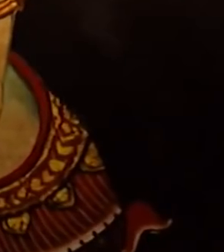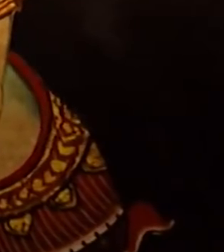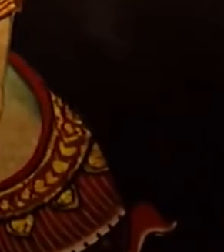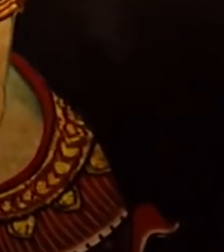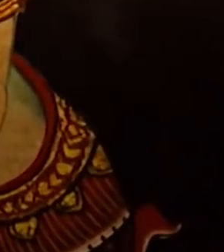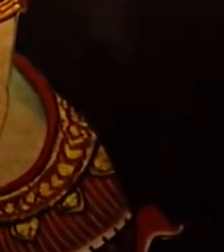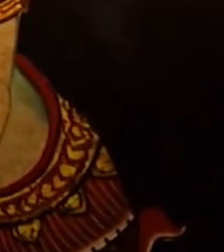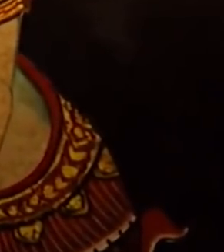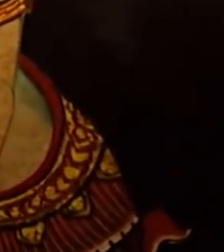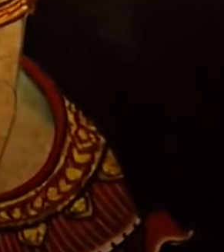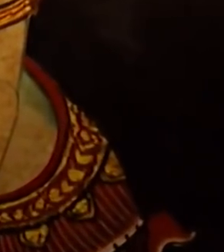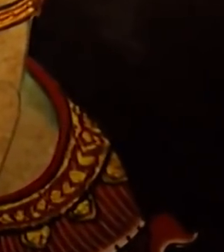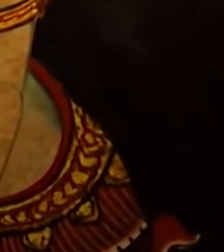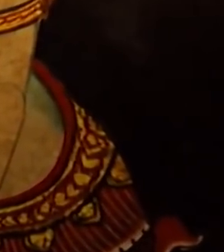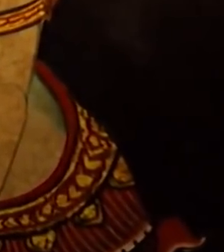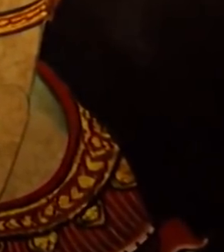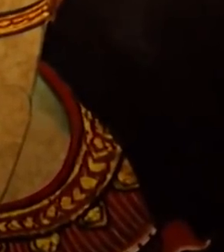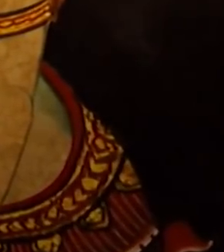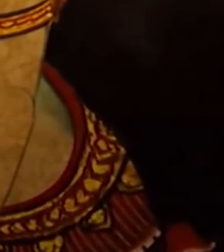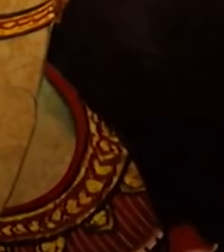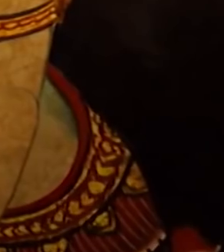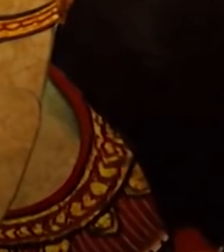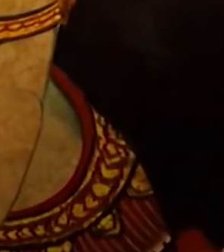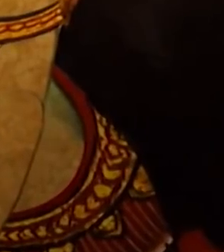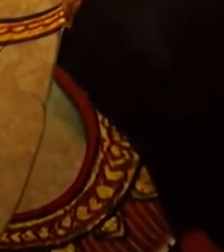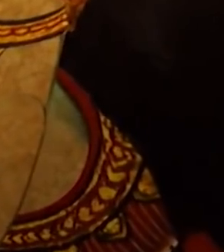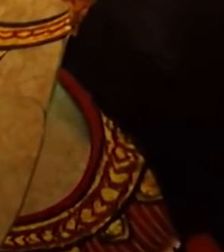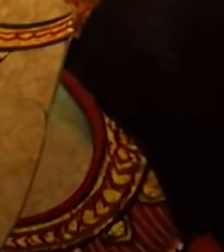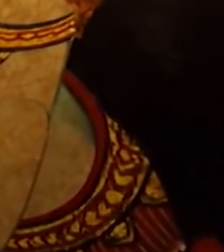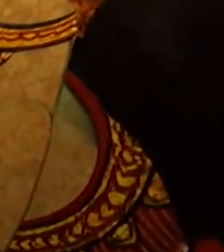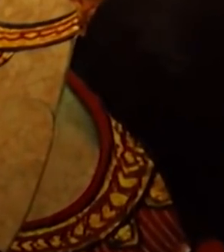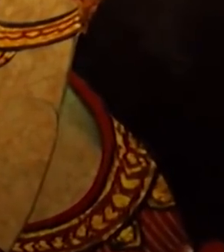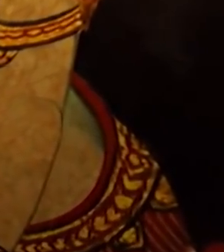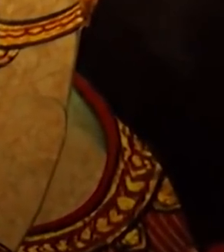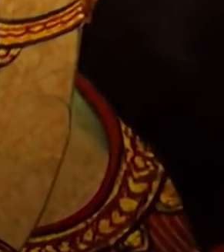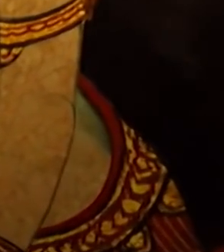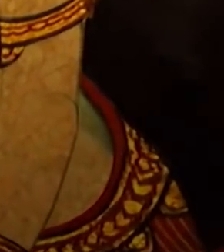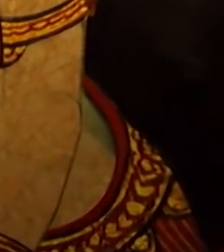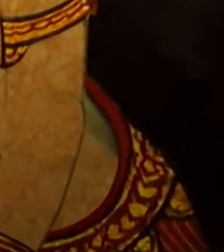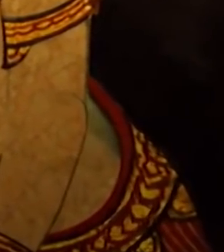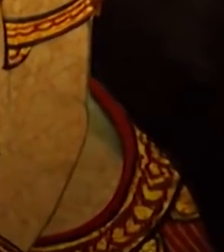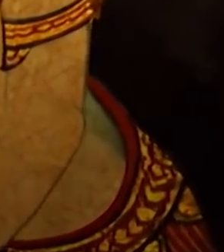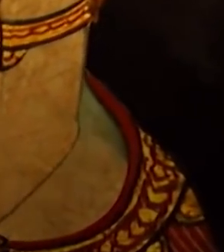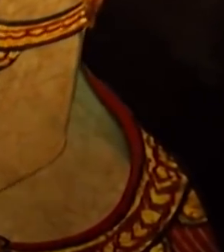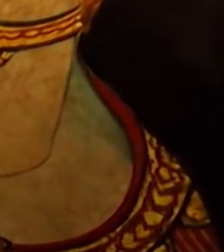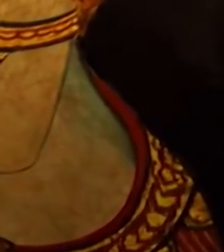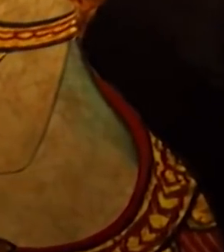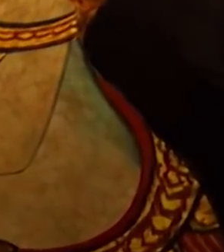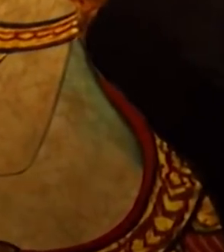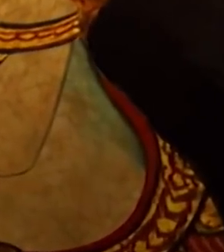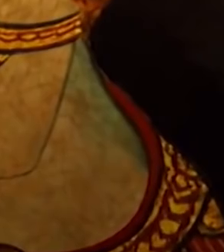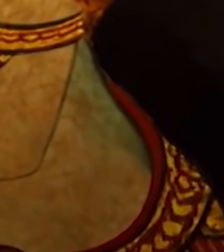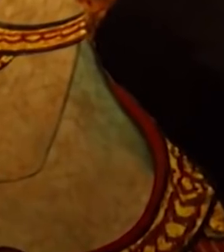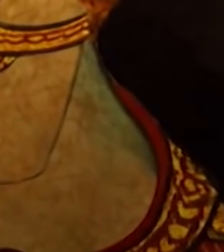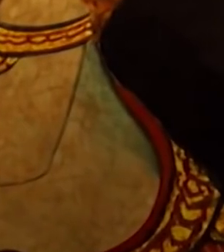คิดดูให้ดีเธอศรีด่านพระรามในยามนี้เป็นเพียงชีปากไร้อำนาจวาสนาและเรียก